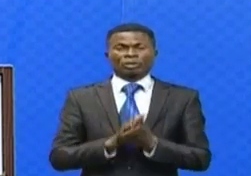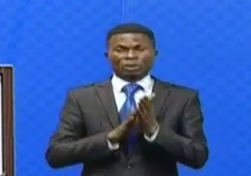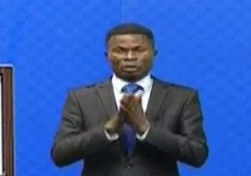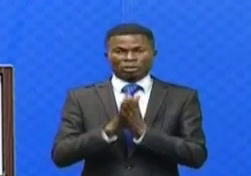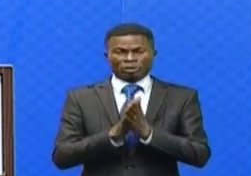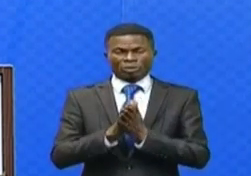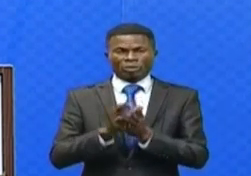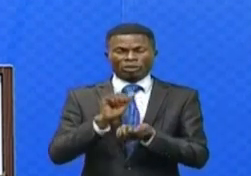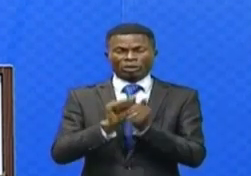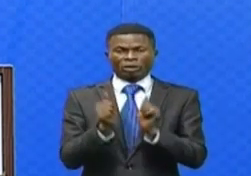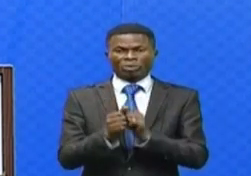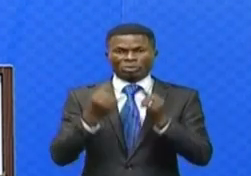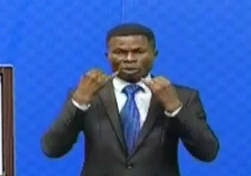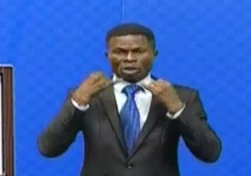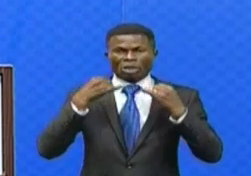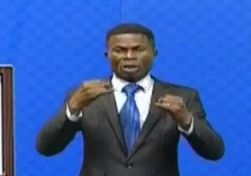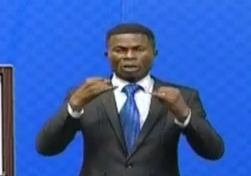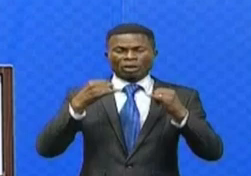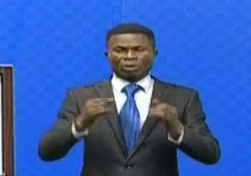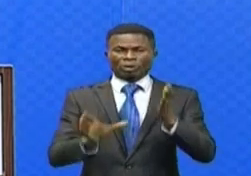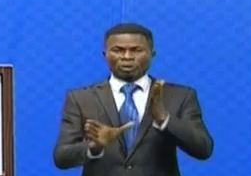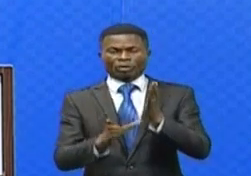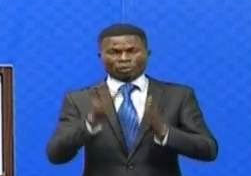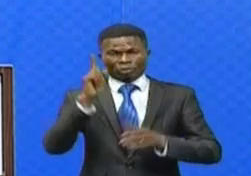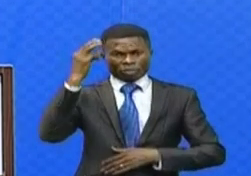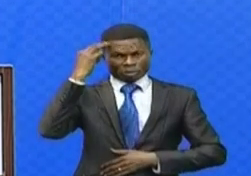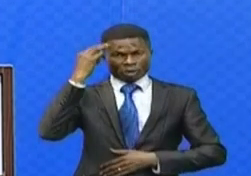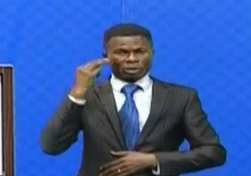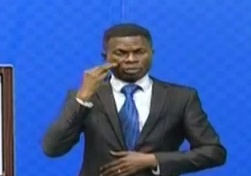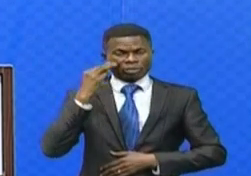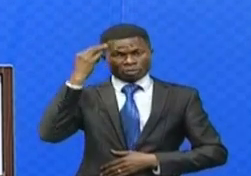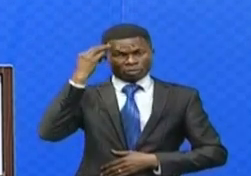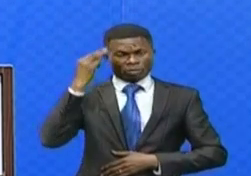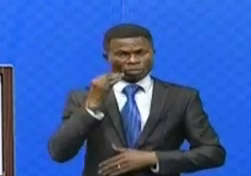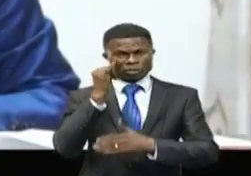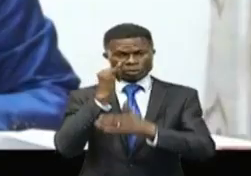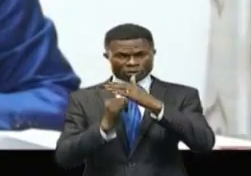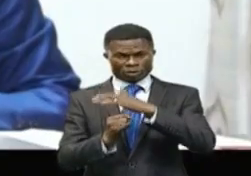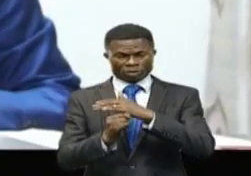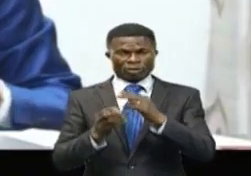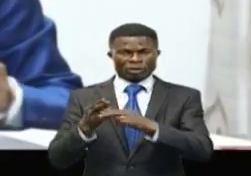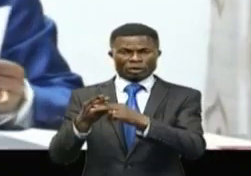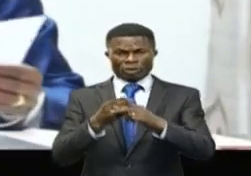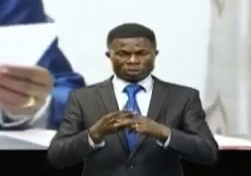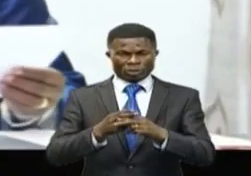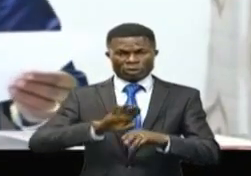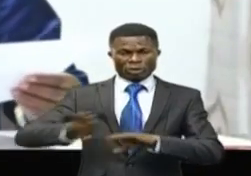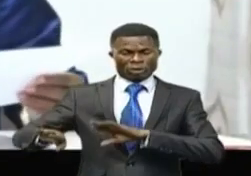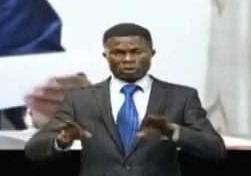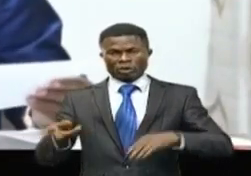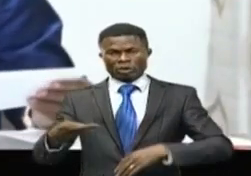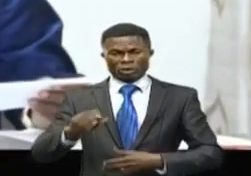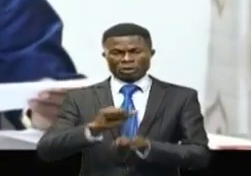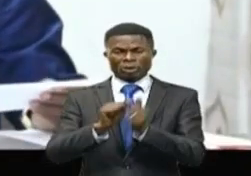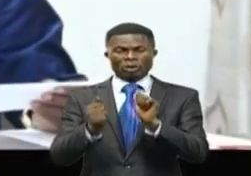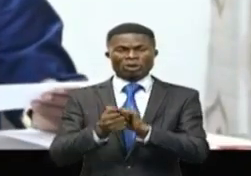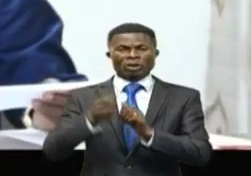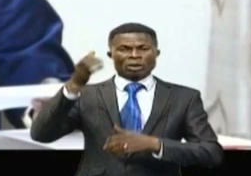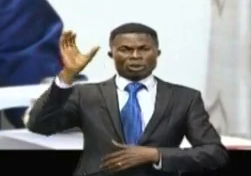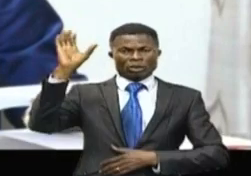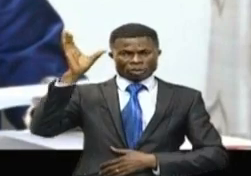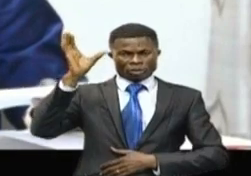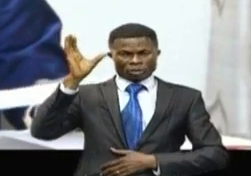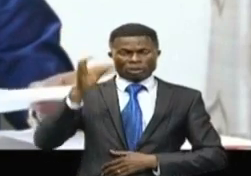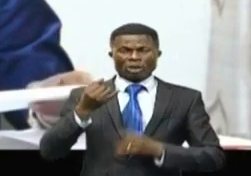au point d'information le vice premier ministre ministre de l'intérieur sécurité décentralisation affaires coutumières